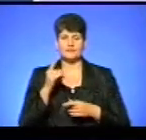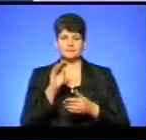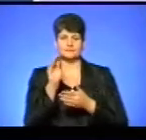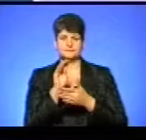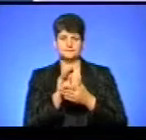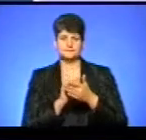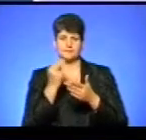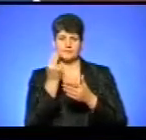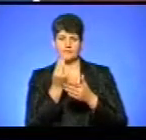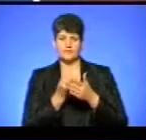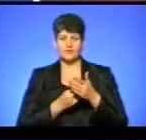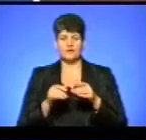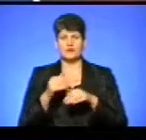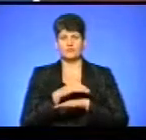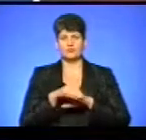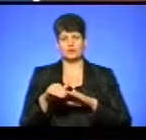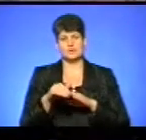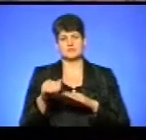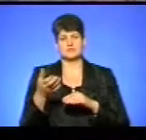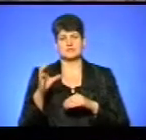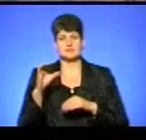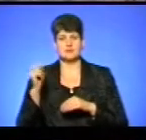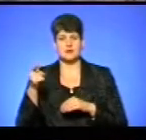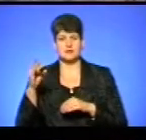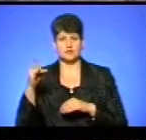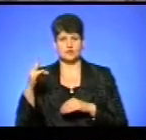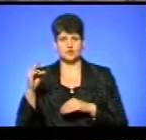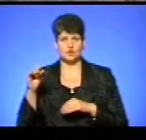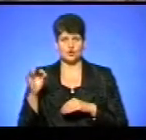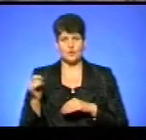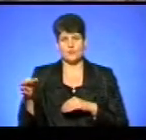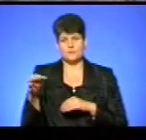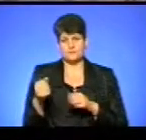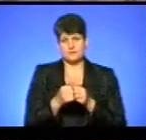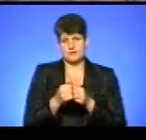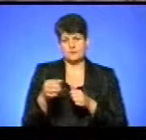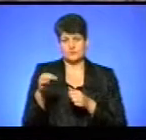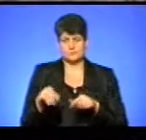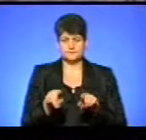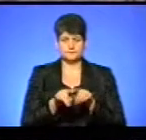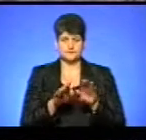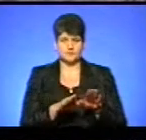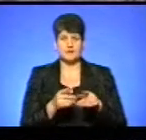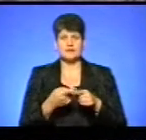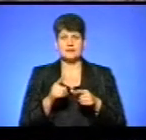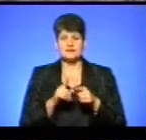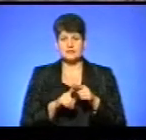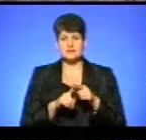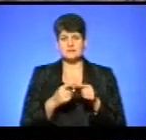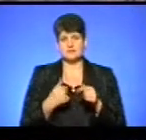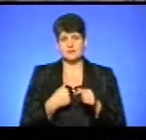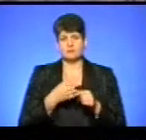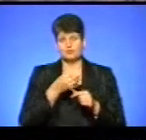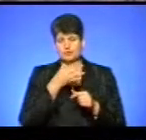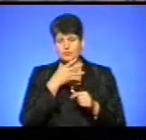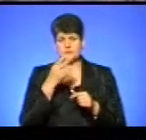вулиці Сагайдачного та набережній Ставу. Добре цей об'єкт, тому що це архів. Мені подобаються